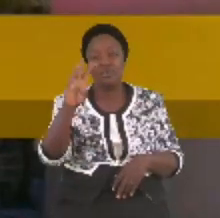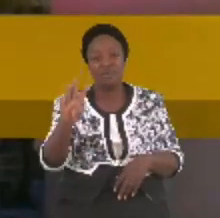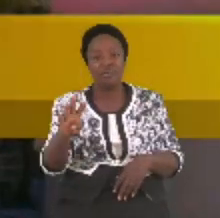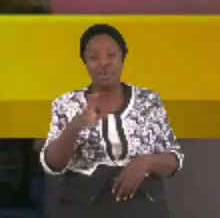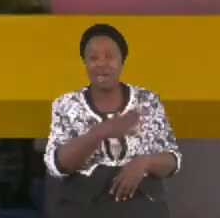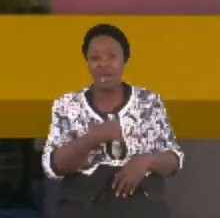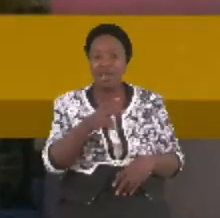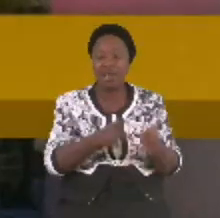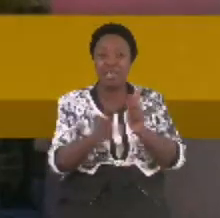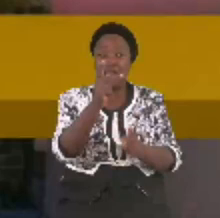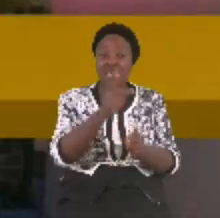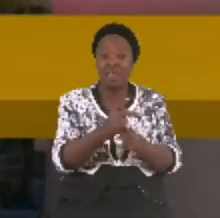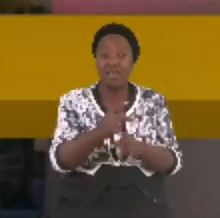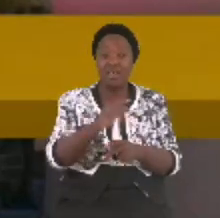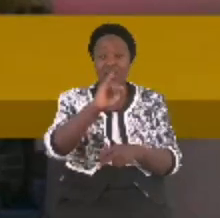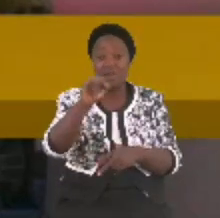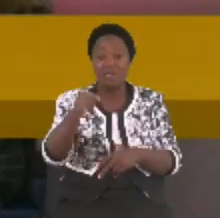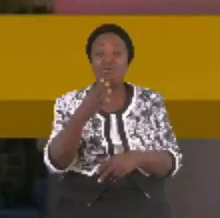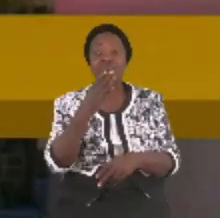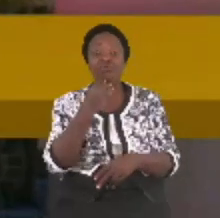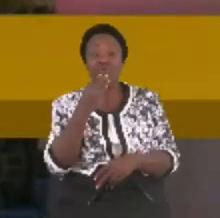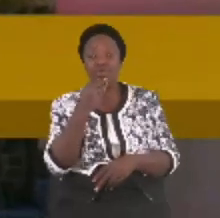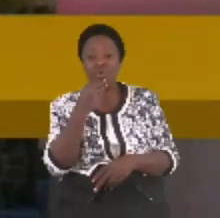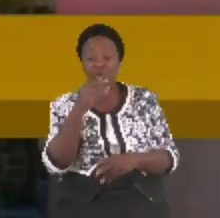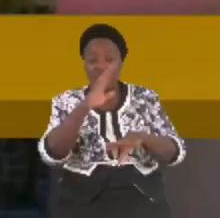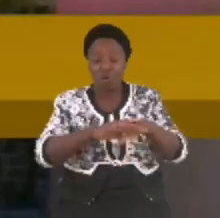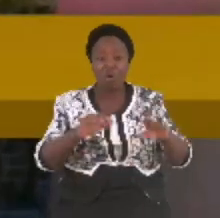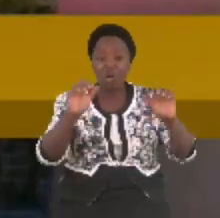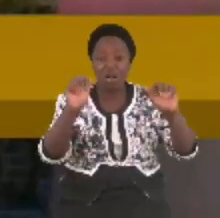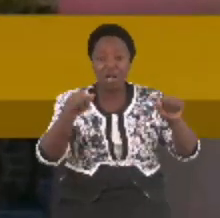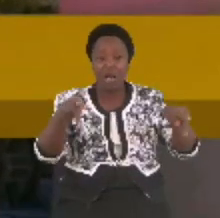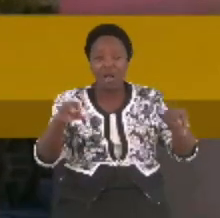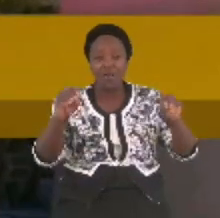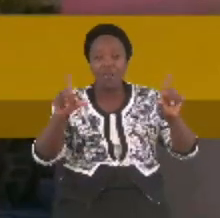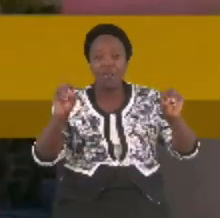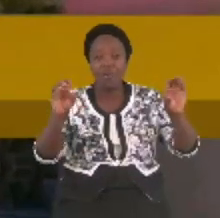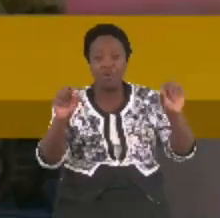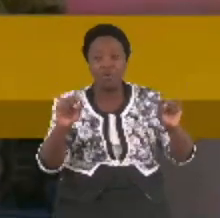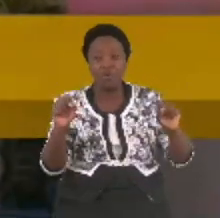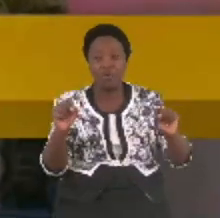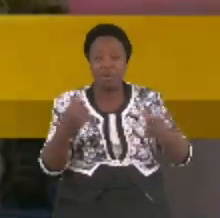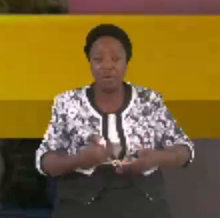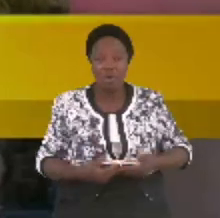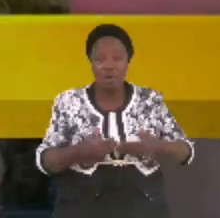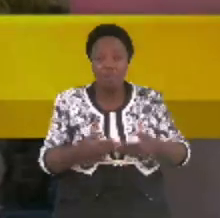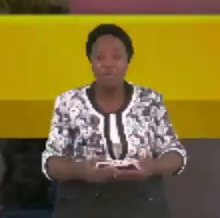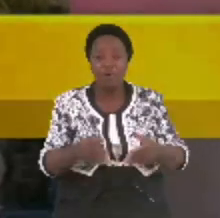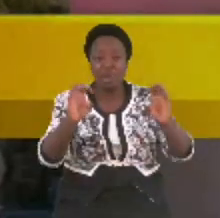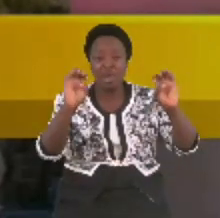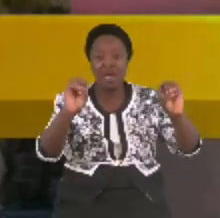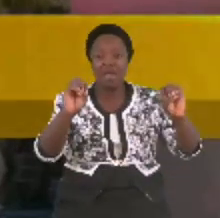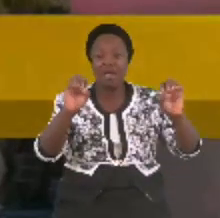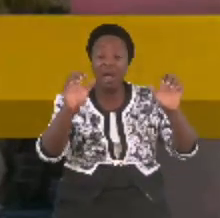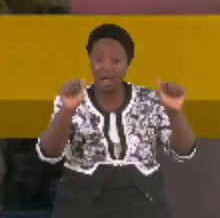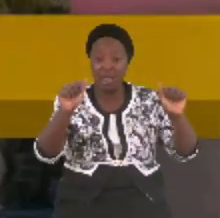24. Un juif nommé Apollos, originaire d'Alexandrie, homme éloquent et